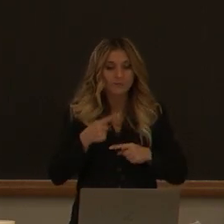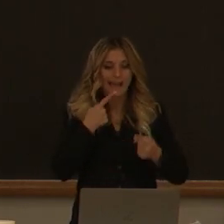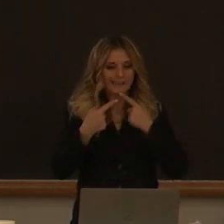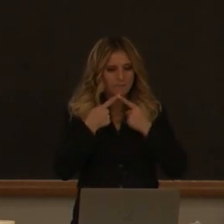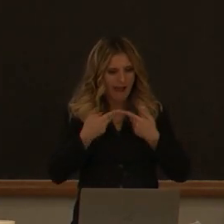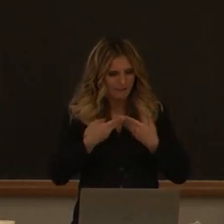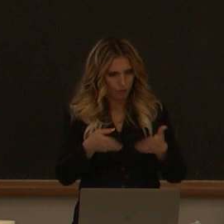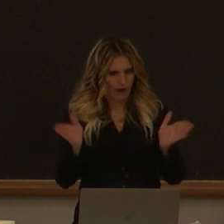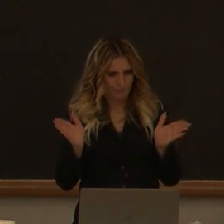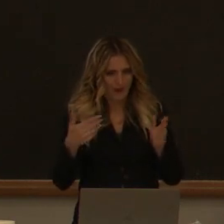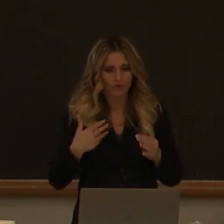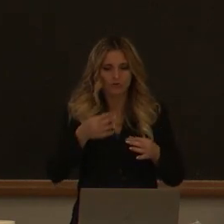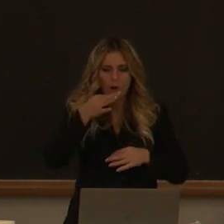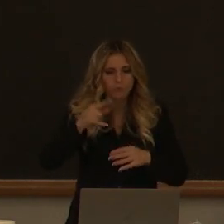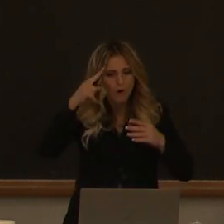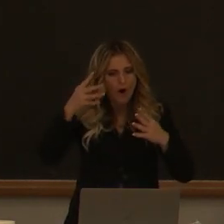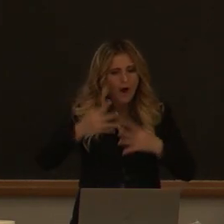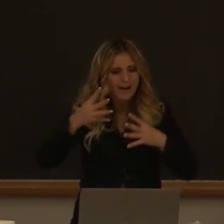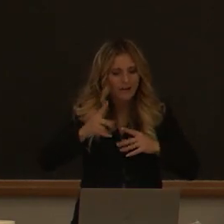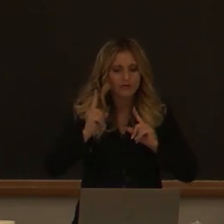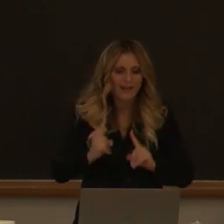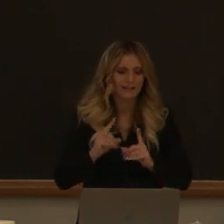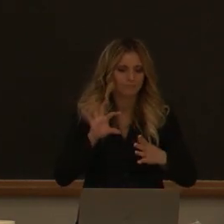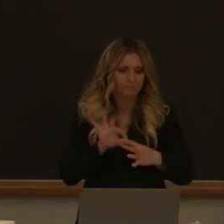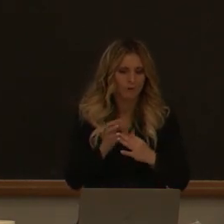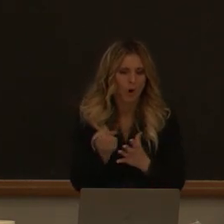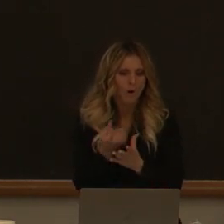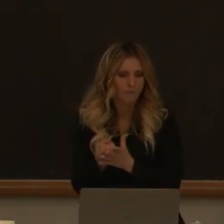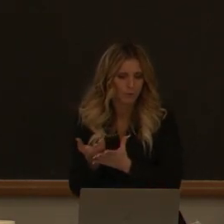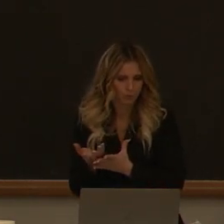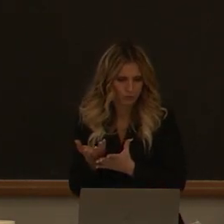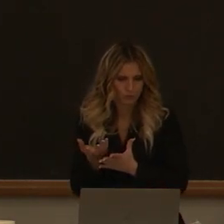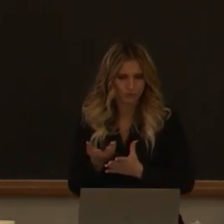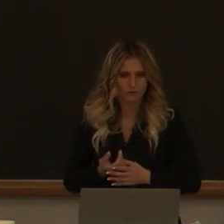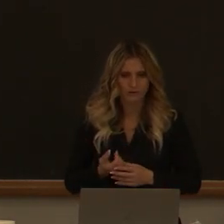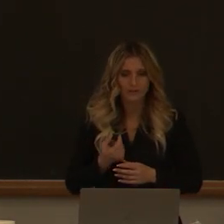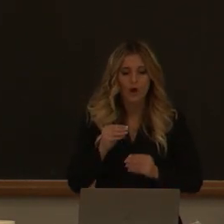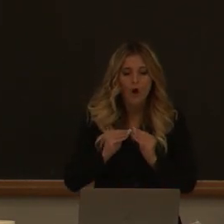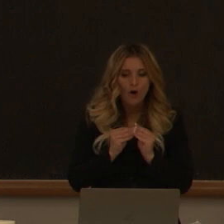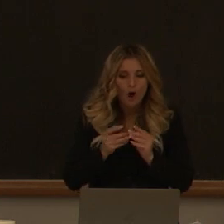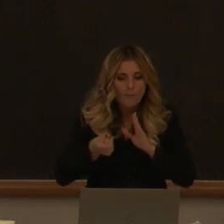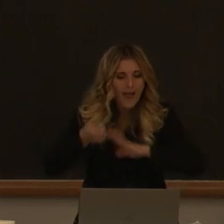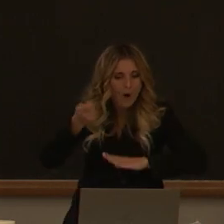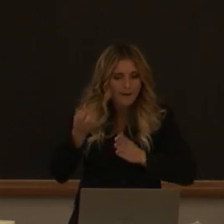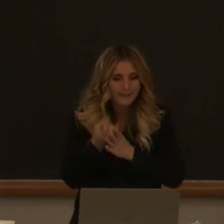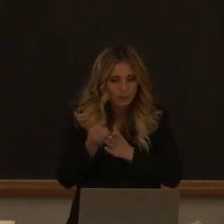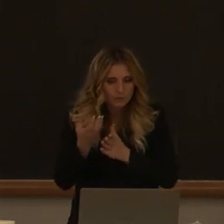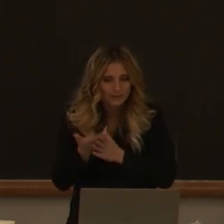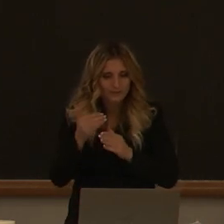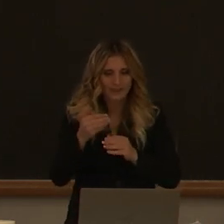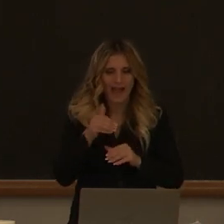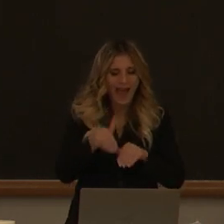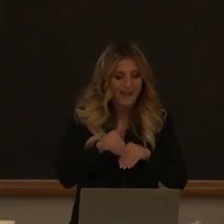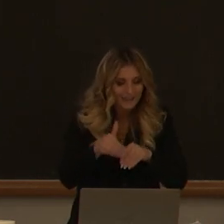senso che si può ragionare in termini di produttività, quindi come aumentare la produttività dell'agricoltura, quindi di